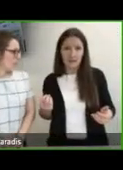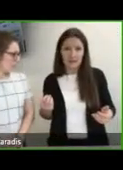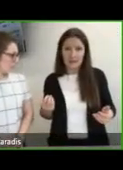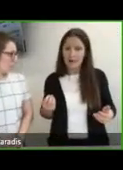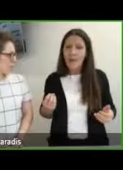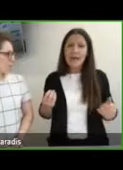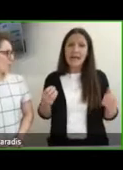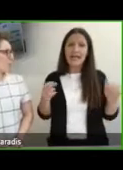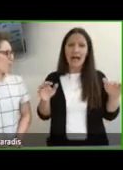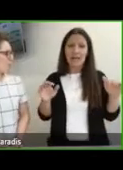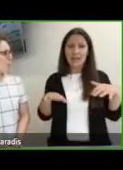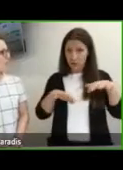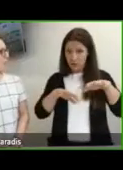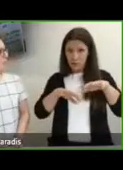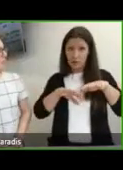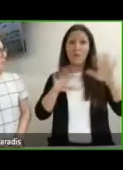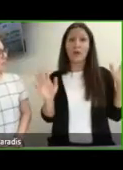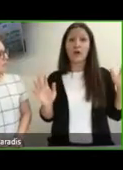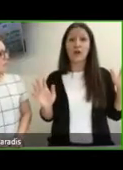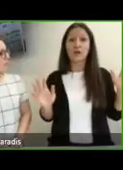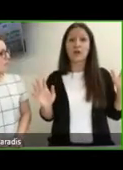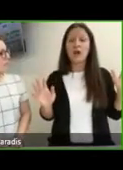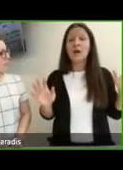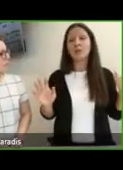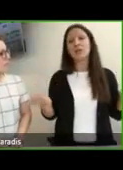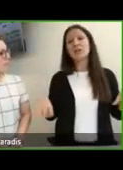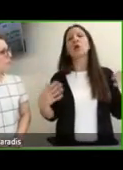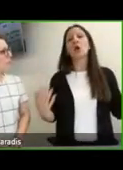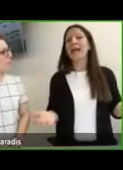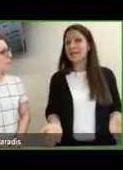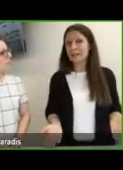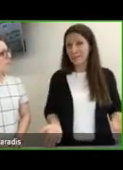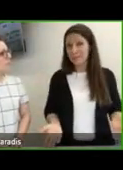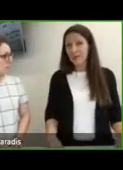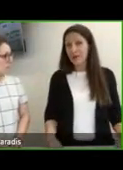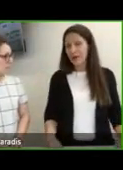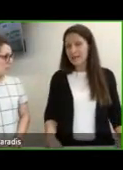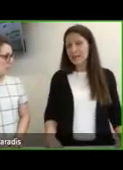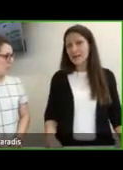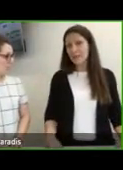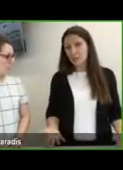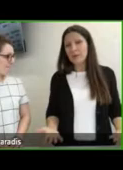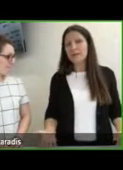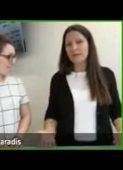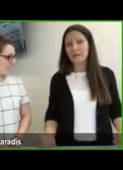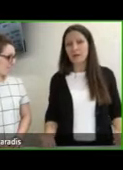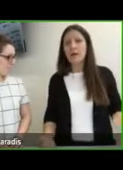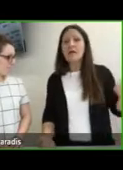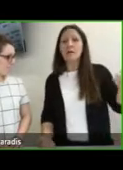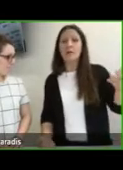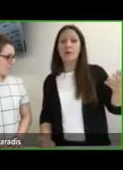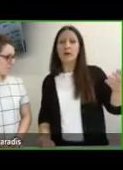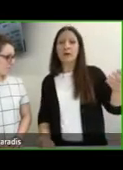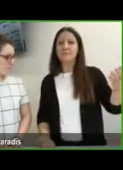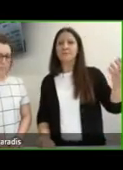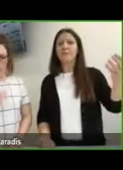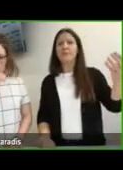dont il est question et d'aller sur un moteur de recherche pour chercher sur l'organisme qui publie ce site-là.